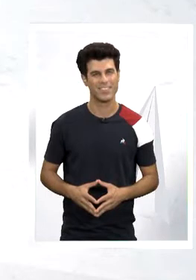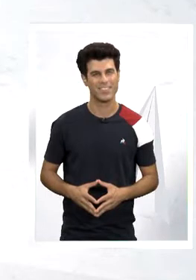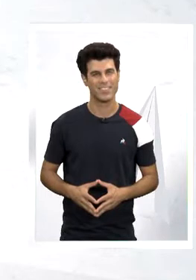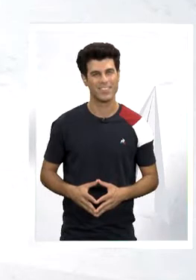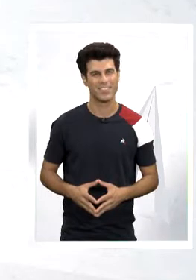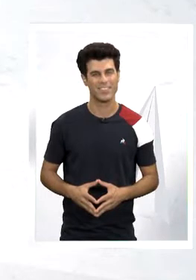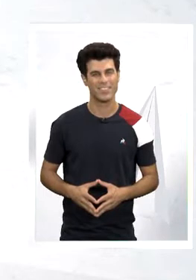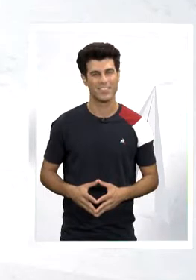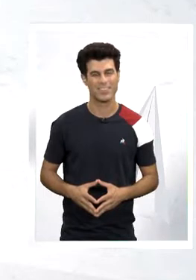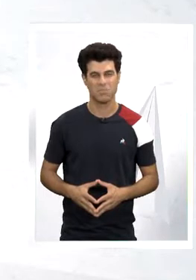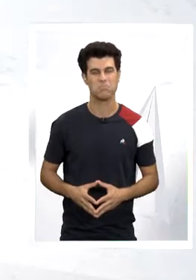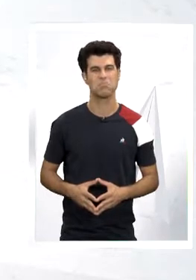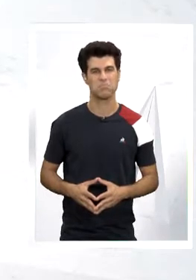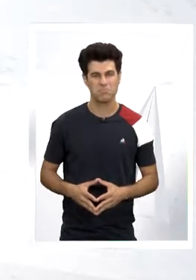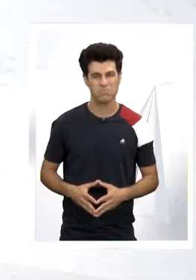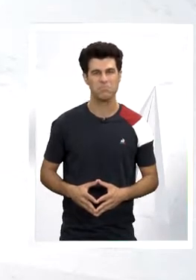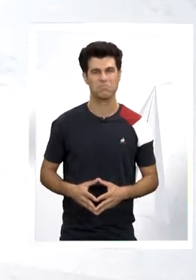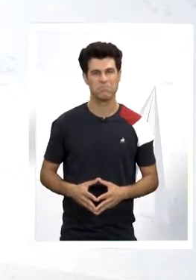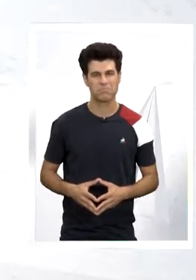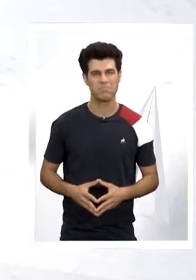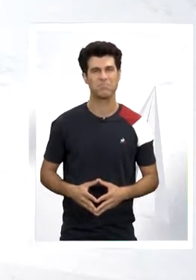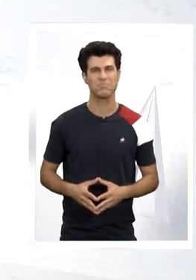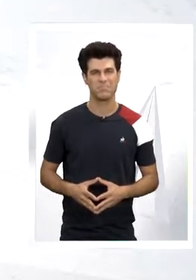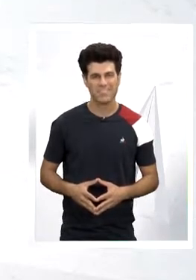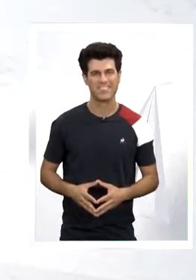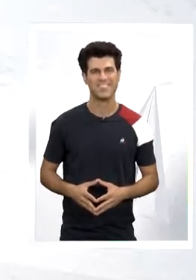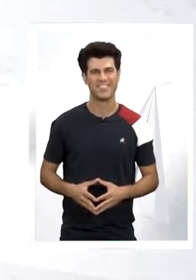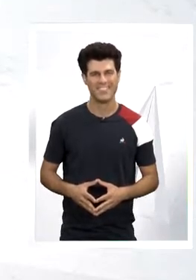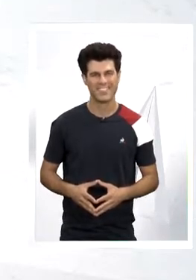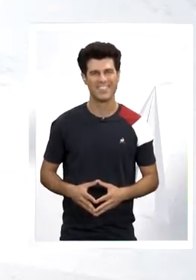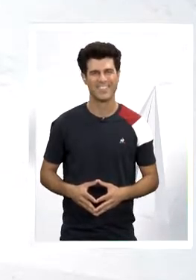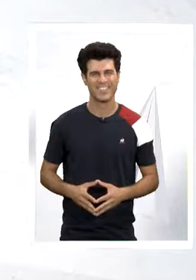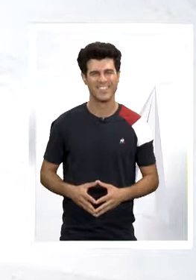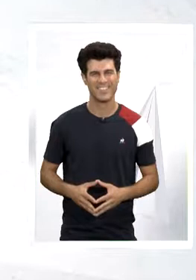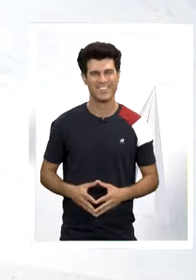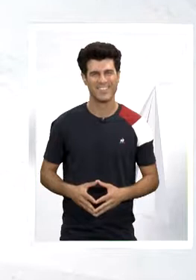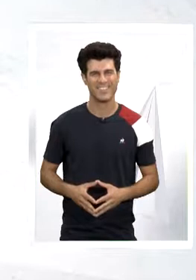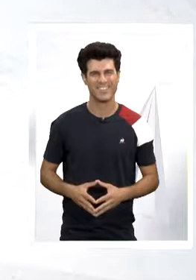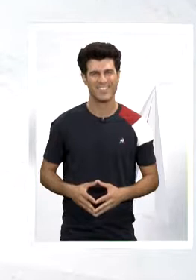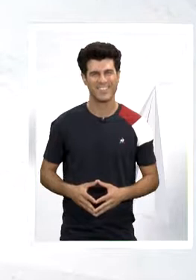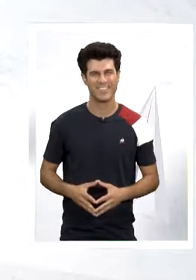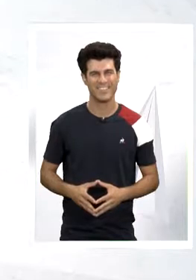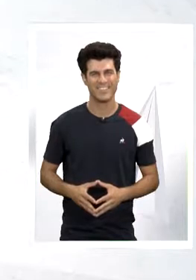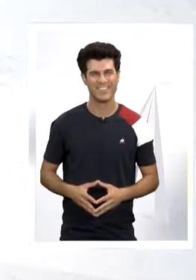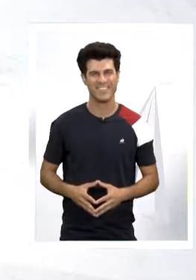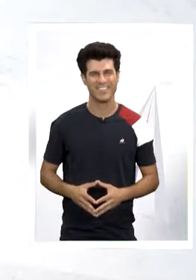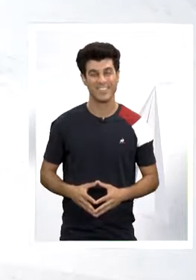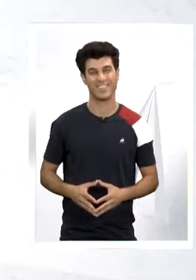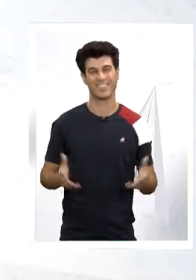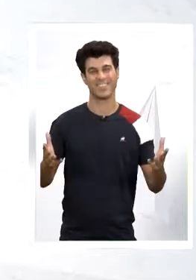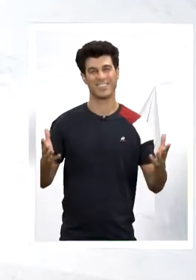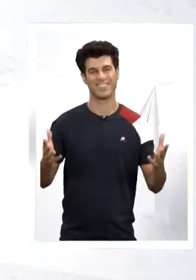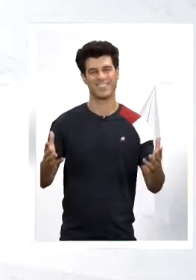אנחנו מאסבים לאט לאט, שלא ייגמר, ומדי יום אנחנו עושים שיחת זום